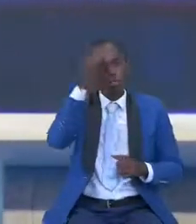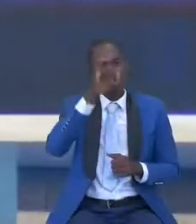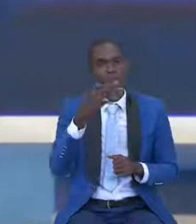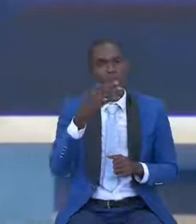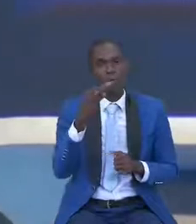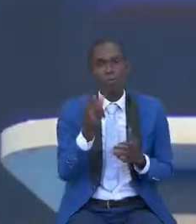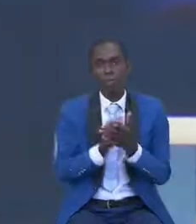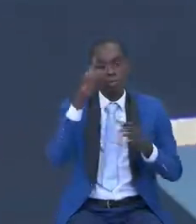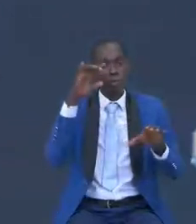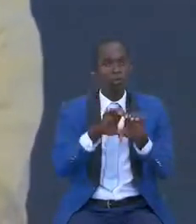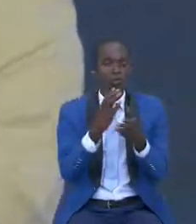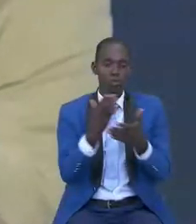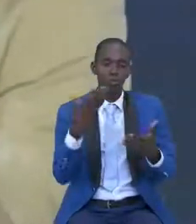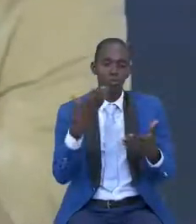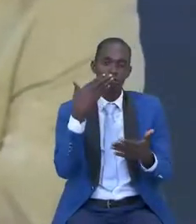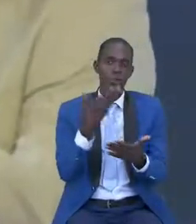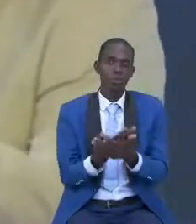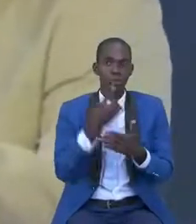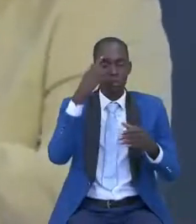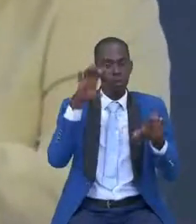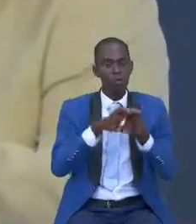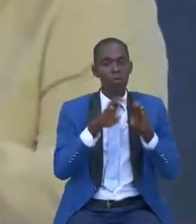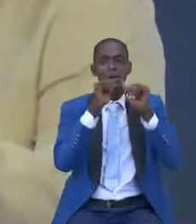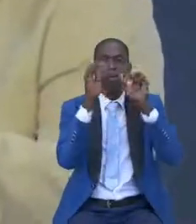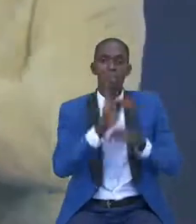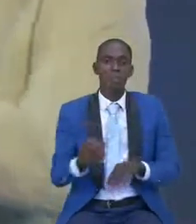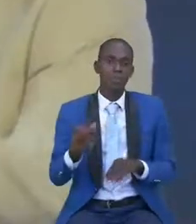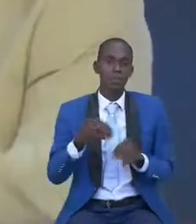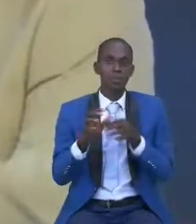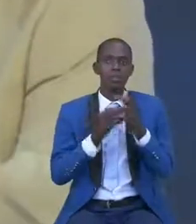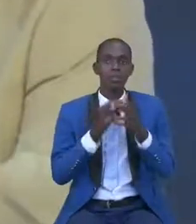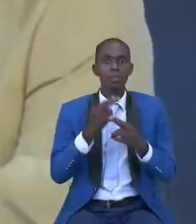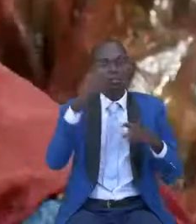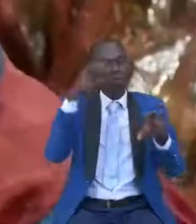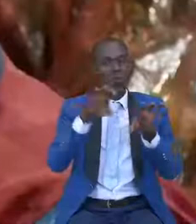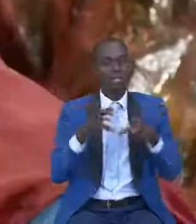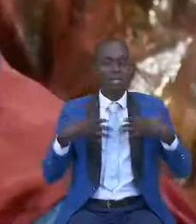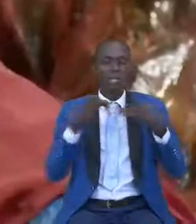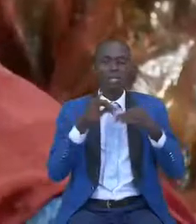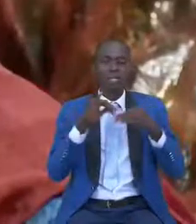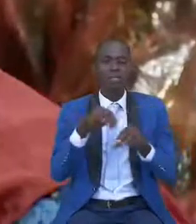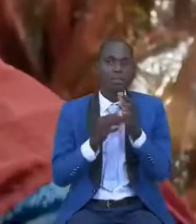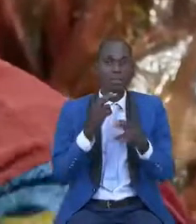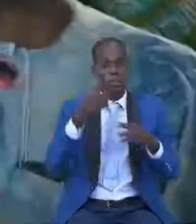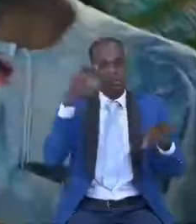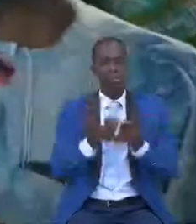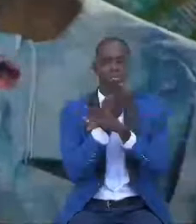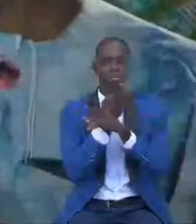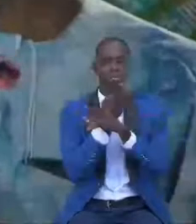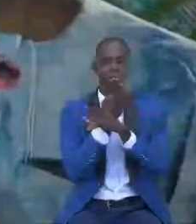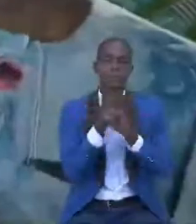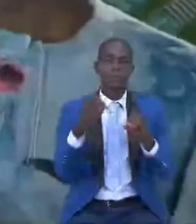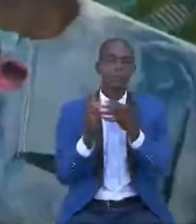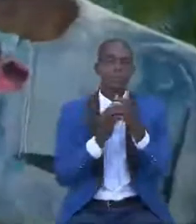Et vous venez avec la compréhension de cette alliance. Quelque chose de bon. La bénédiction de l'alliance. La guérison